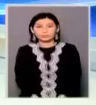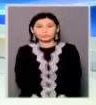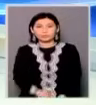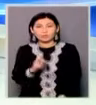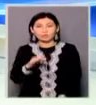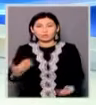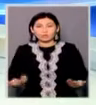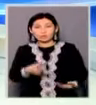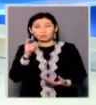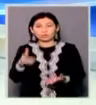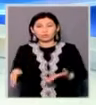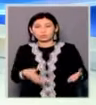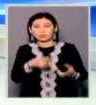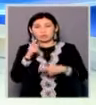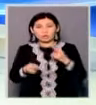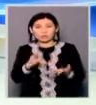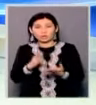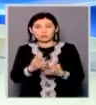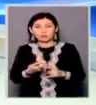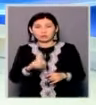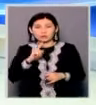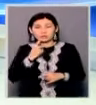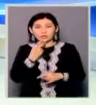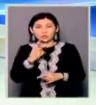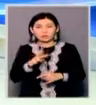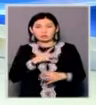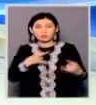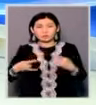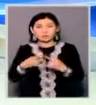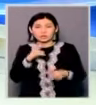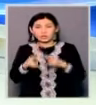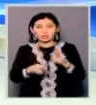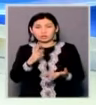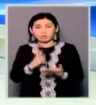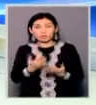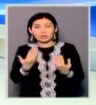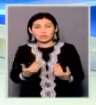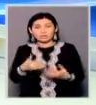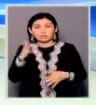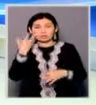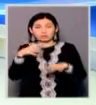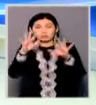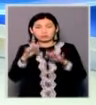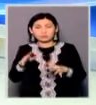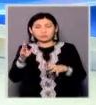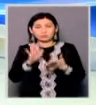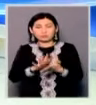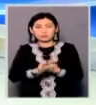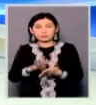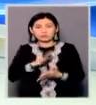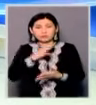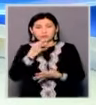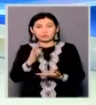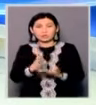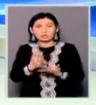Берекелік тұрғындар жол жоқ деп наразы. Оның бейнетін көргендер телеарнамызға шағымданды. Әсіресе жаңбырлы күні белуардан балшыққа батамыз дейді